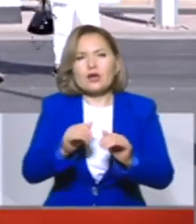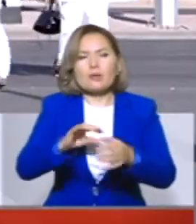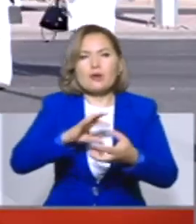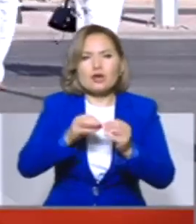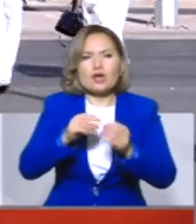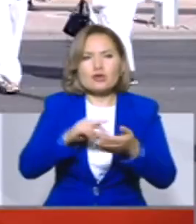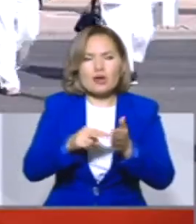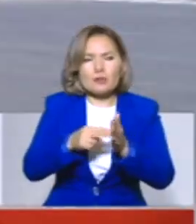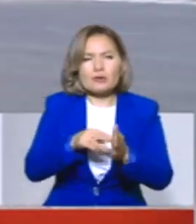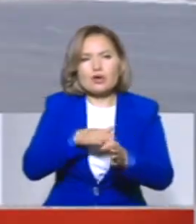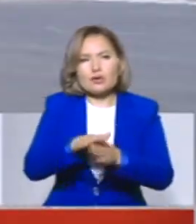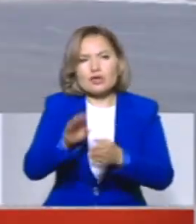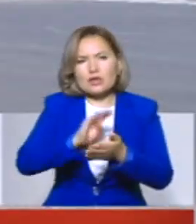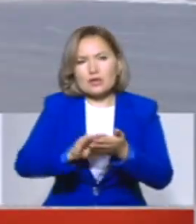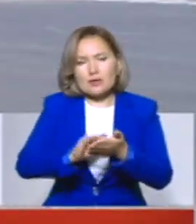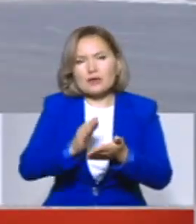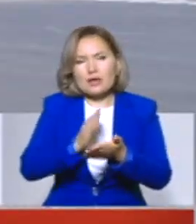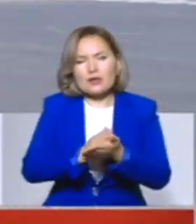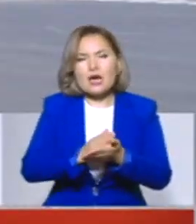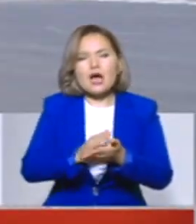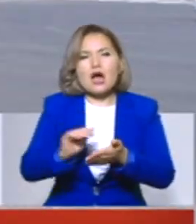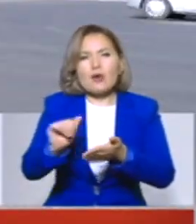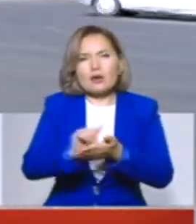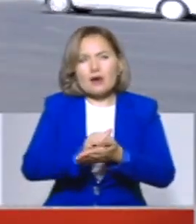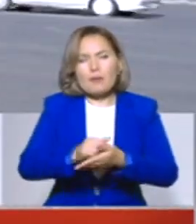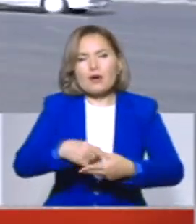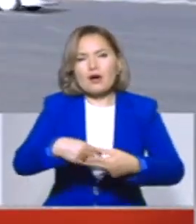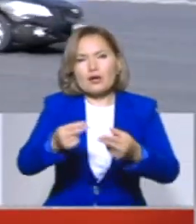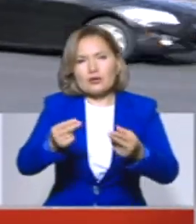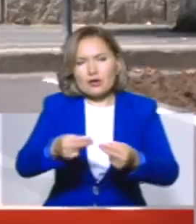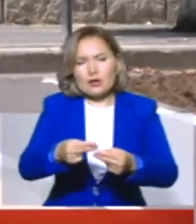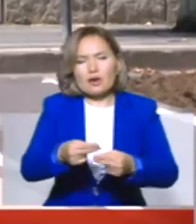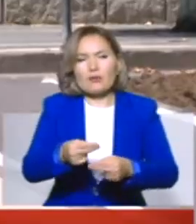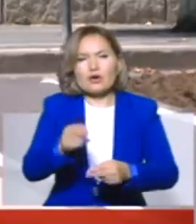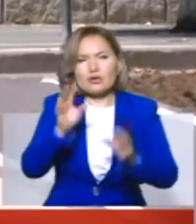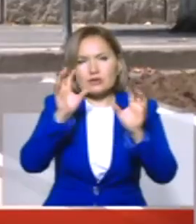дамыту жоспары толық жазылған. Жарлық қол қойылған күннен бастап қолданысқа енгізіледі.